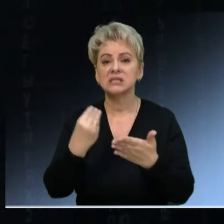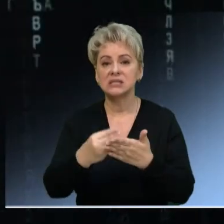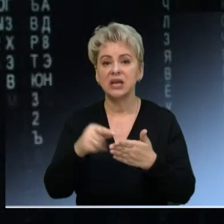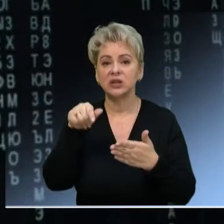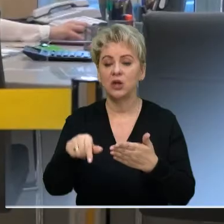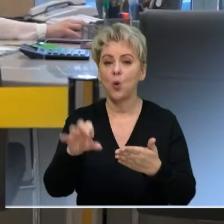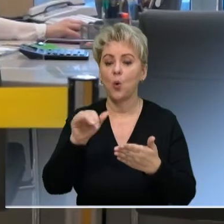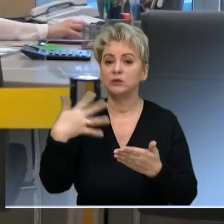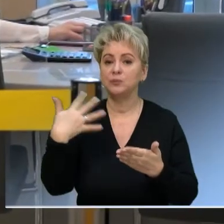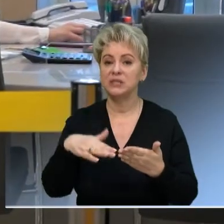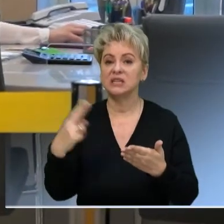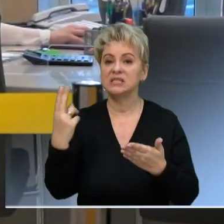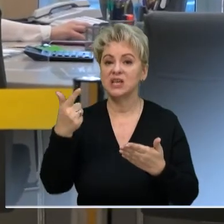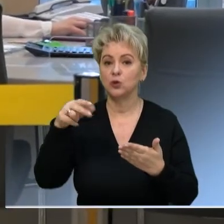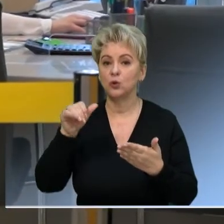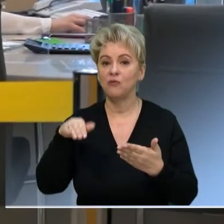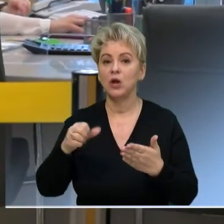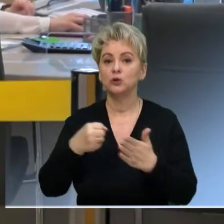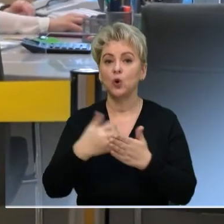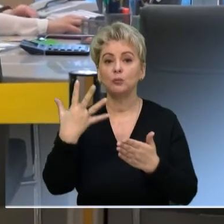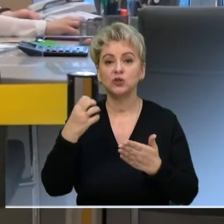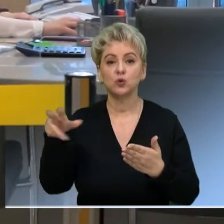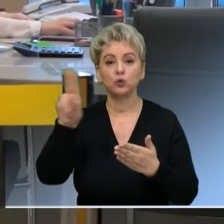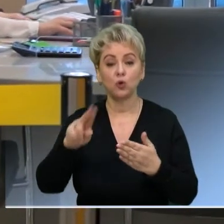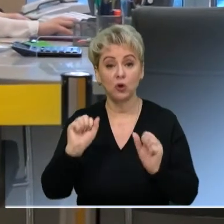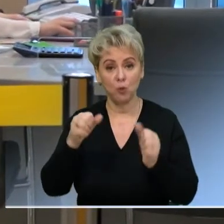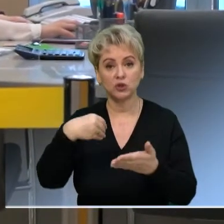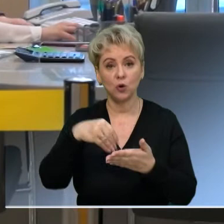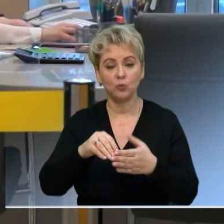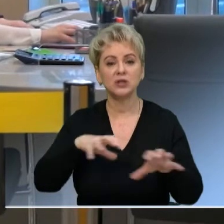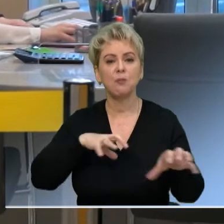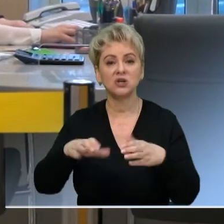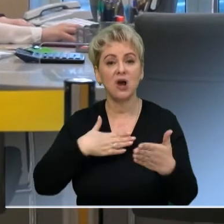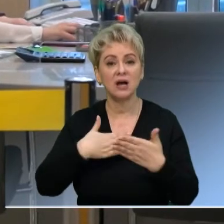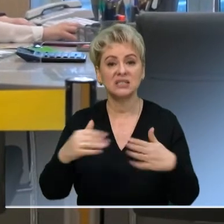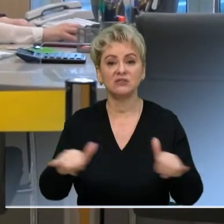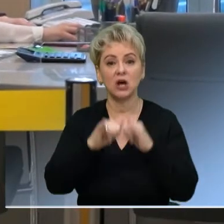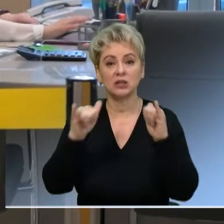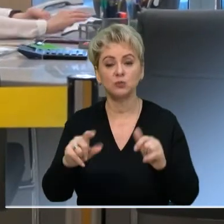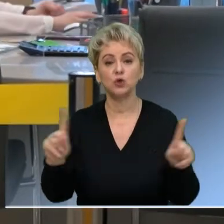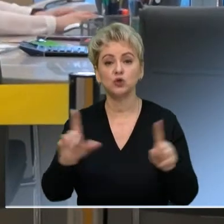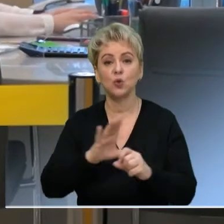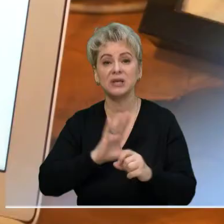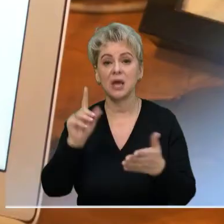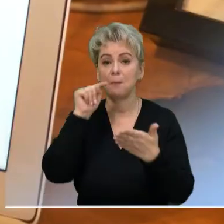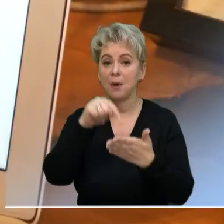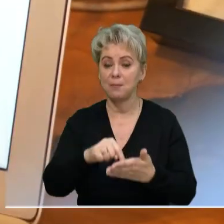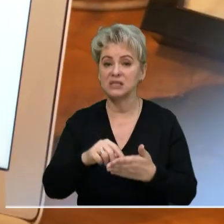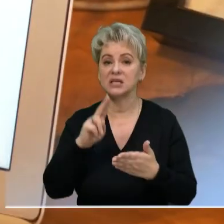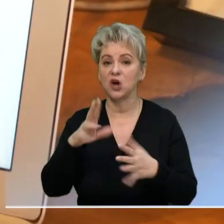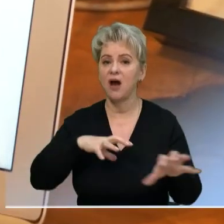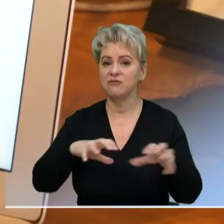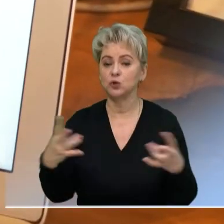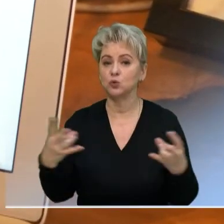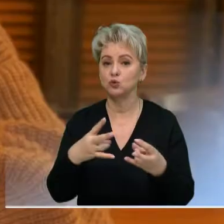базы варьируются от 50 центов до 500 долларов. Способы мошенничества активно развиваются, и чтобы не попасть в руки аферистов,